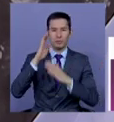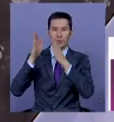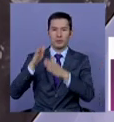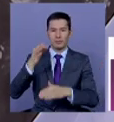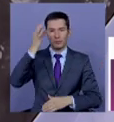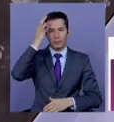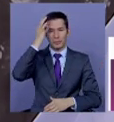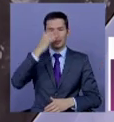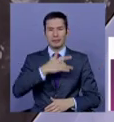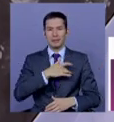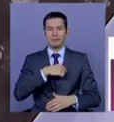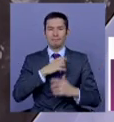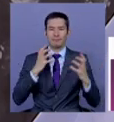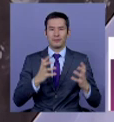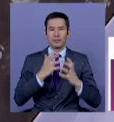әндерімінің әрбір шаңырақты